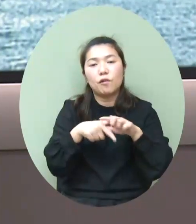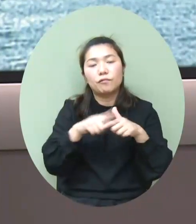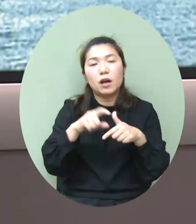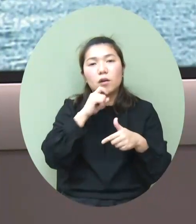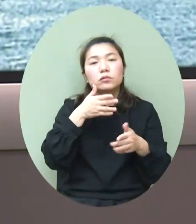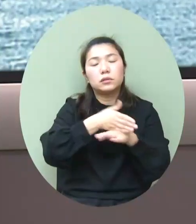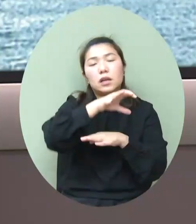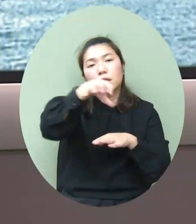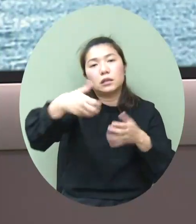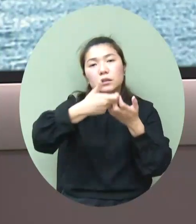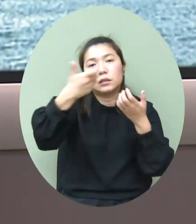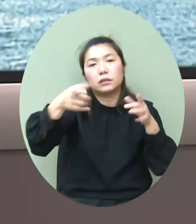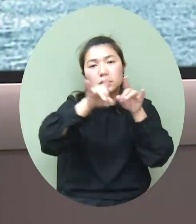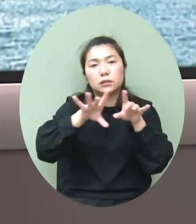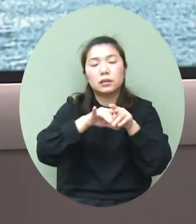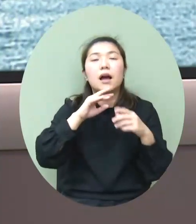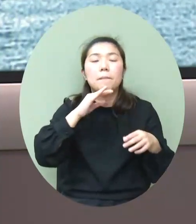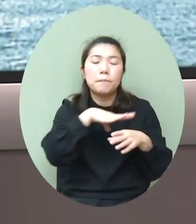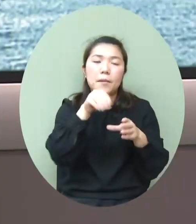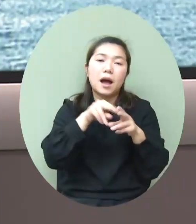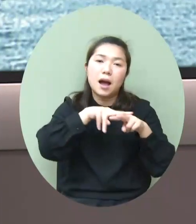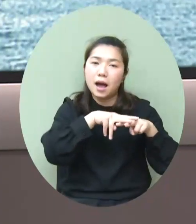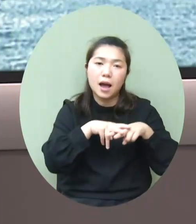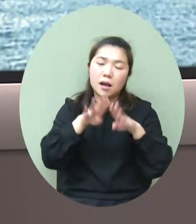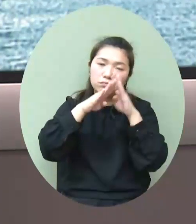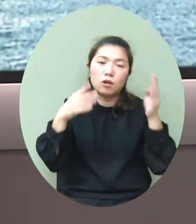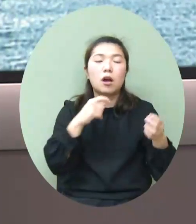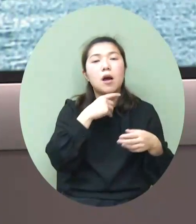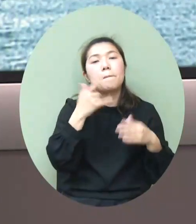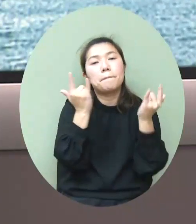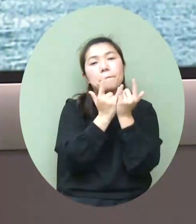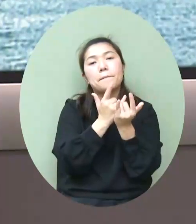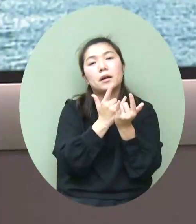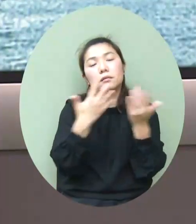回。另外还有一些社区治疗的设施，就是